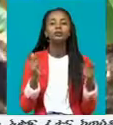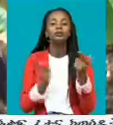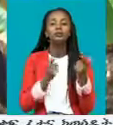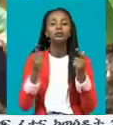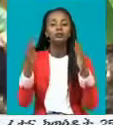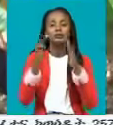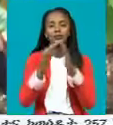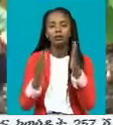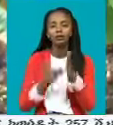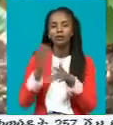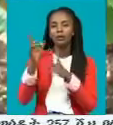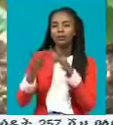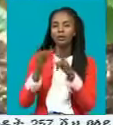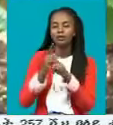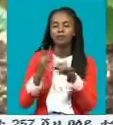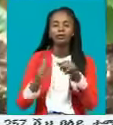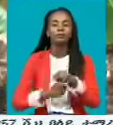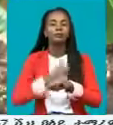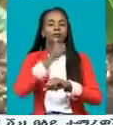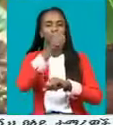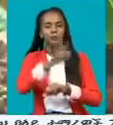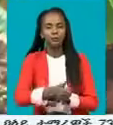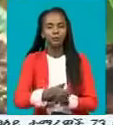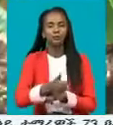ስርዓት ከማዘመን በዘለለ